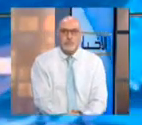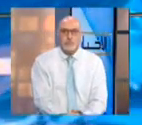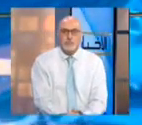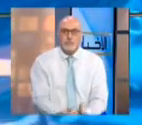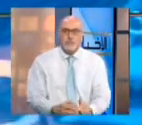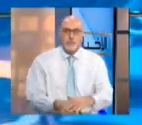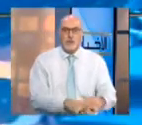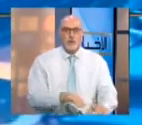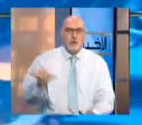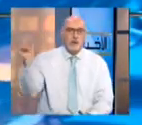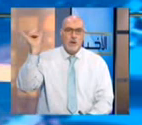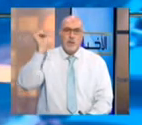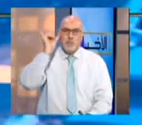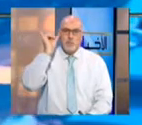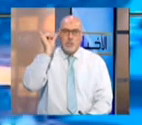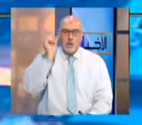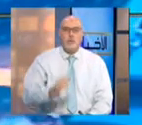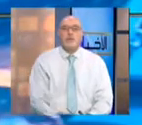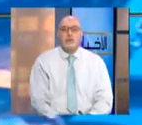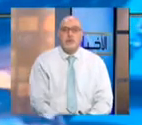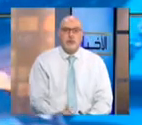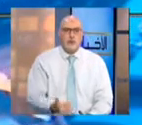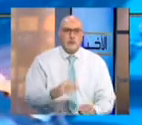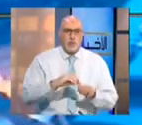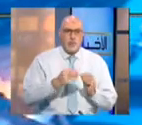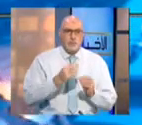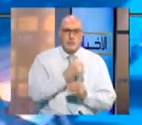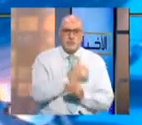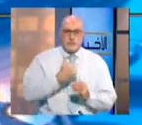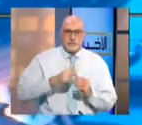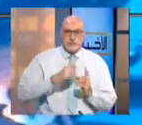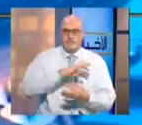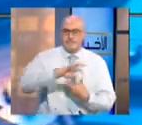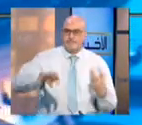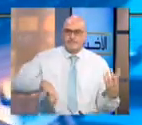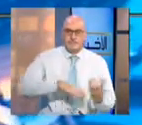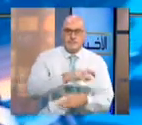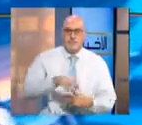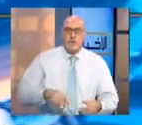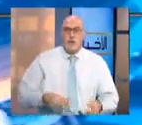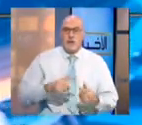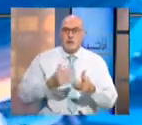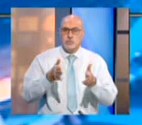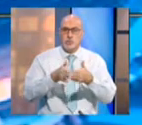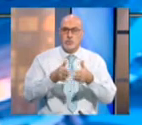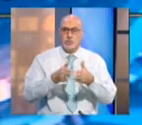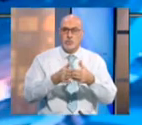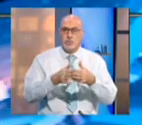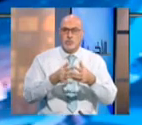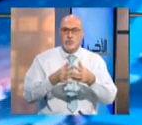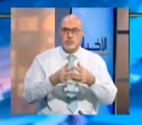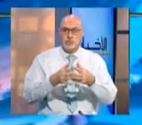وفي المغرب تعيش الجبهة الاجتماعية على صفيح الاحتجاجات الملتهب بدعوات إلى المشاركة المكثفة في